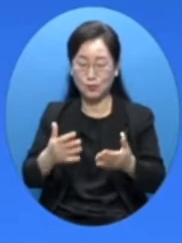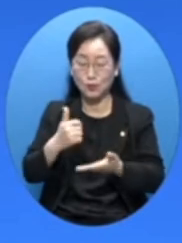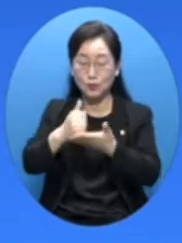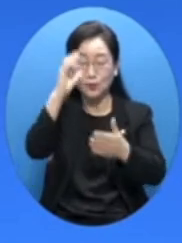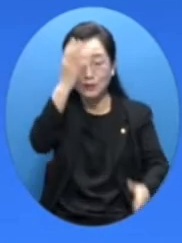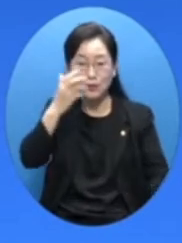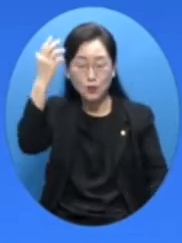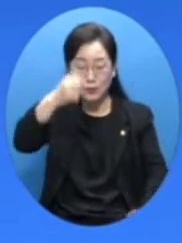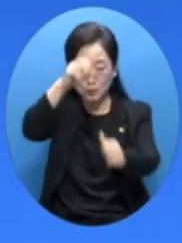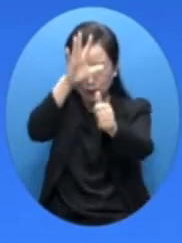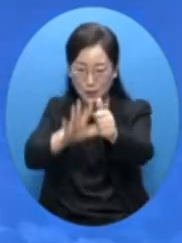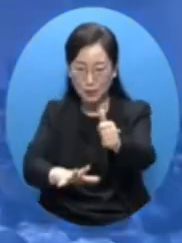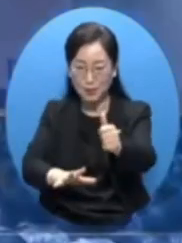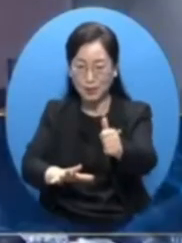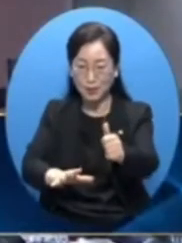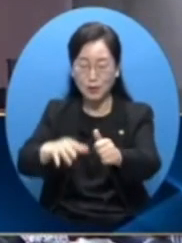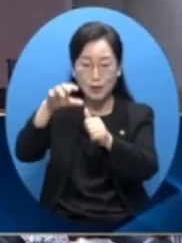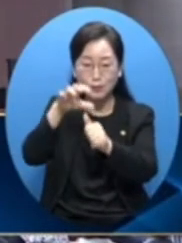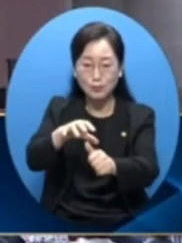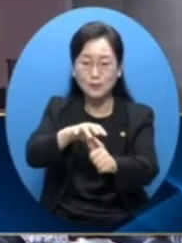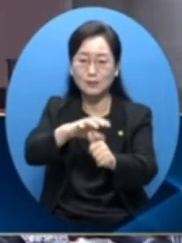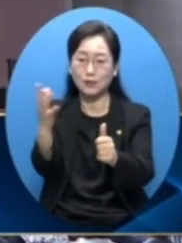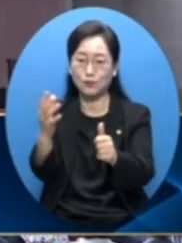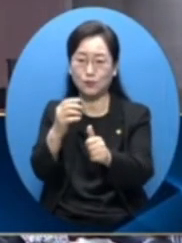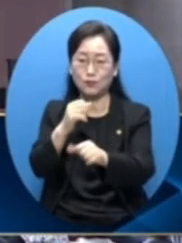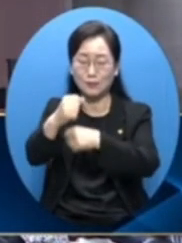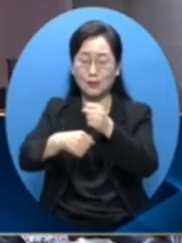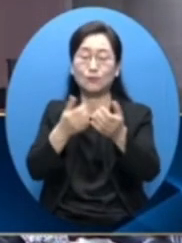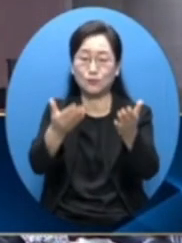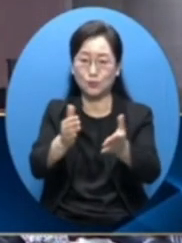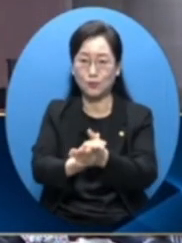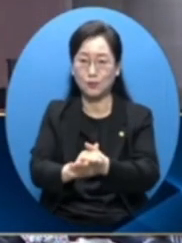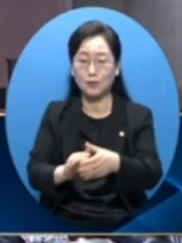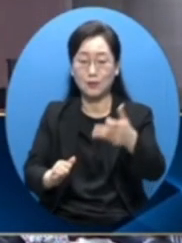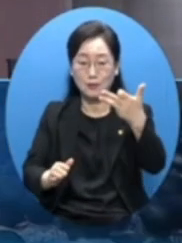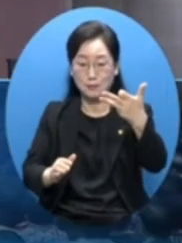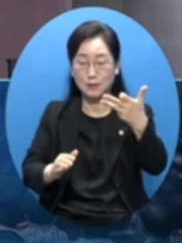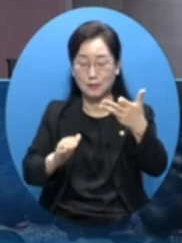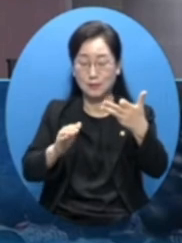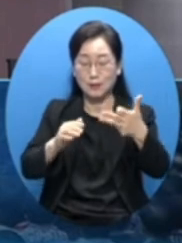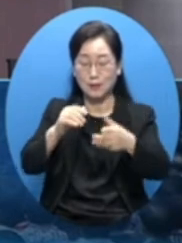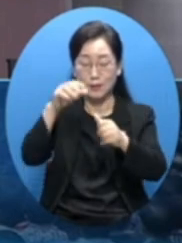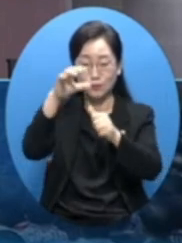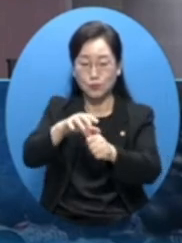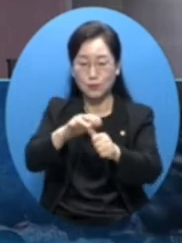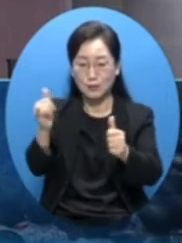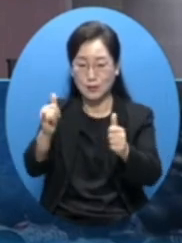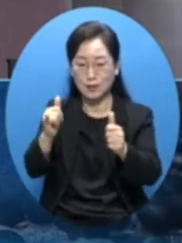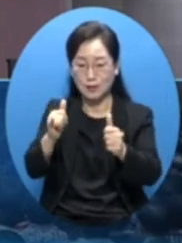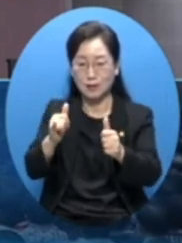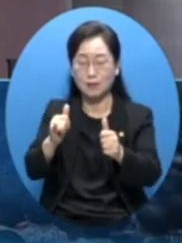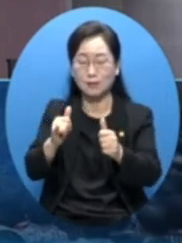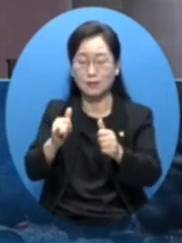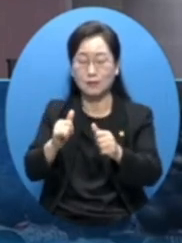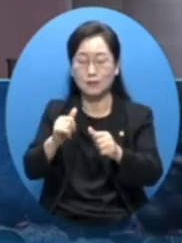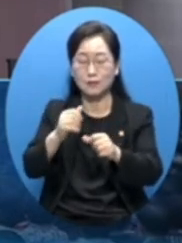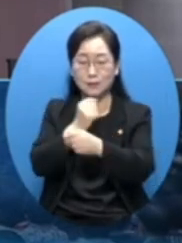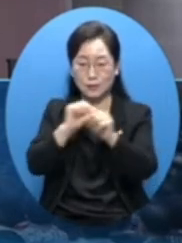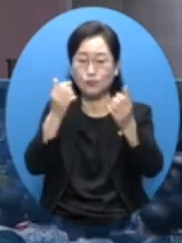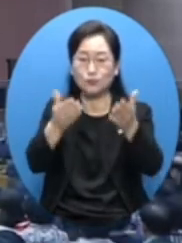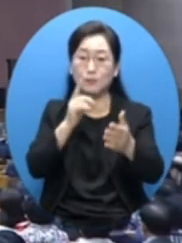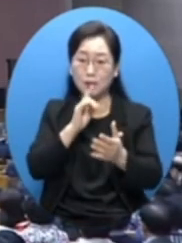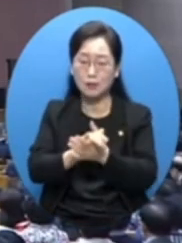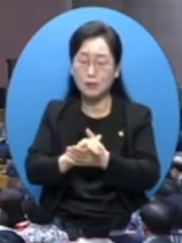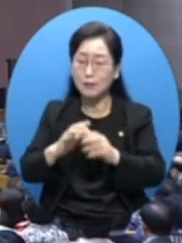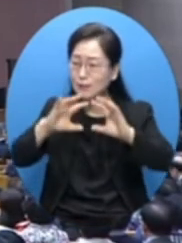말씀서 모든 눌린 자를 자유케 하셨습니다. 18절에 눌린 자를 자유롭게 하고 성경은 말씀합니다. 이상 누구나 무언가에